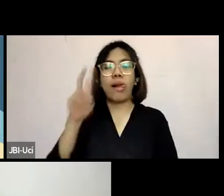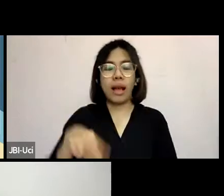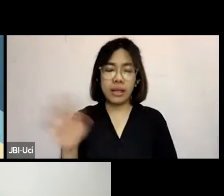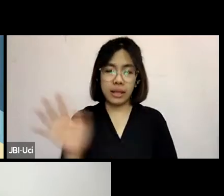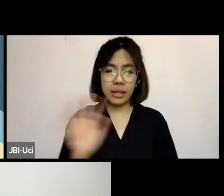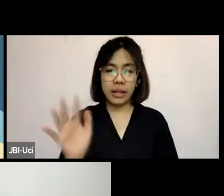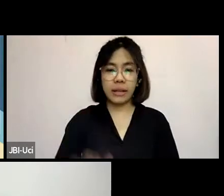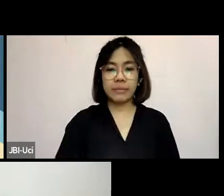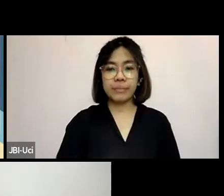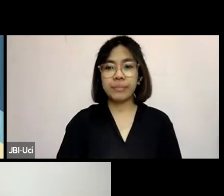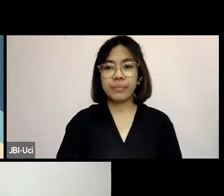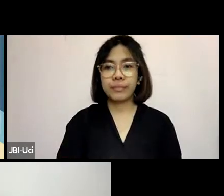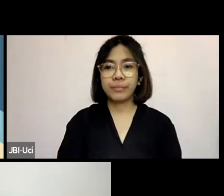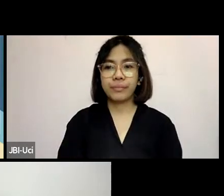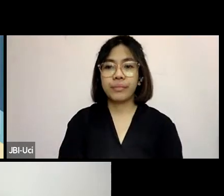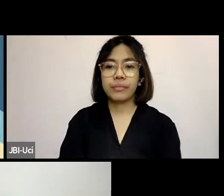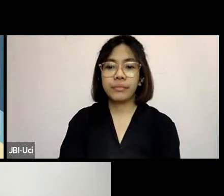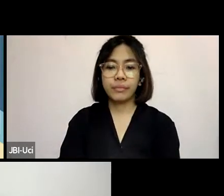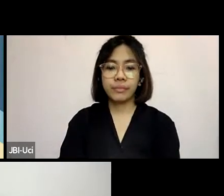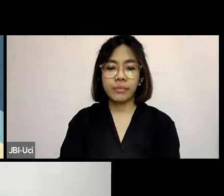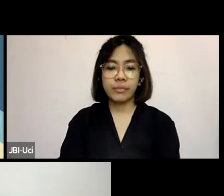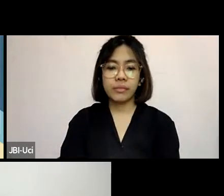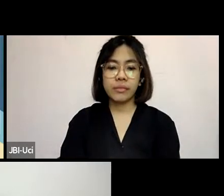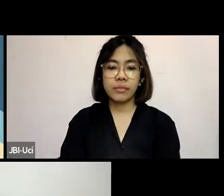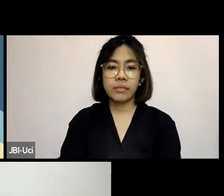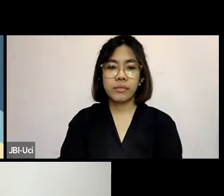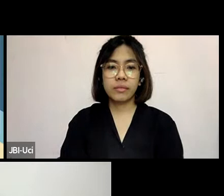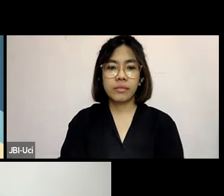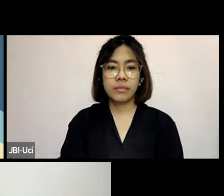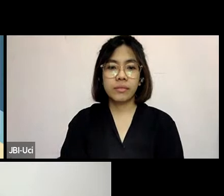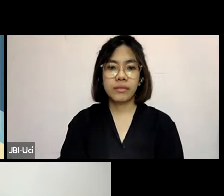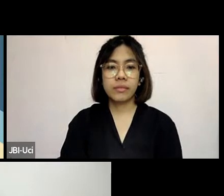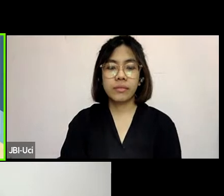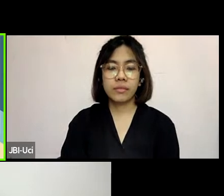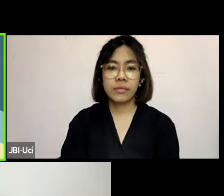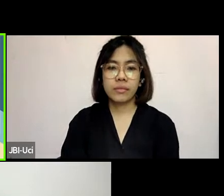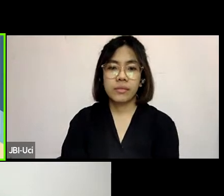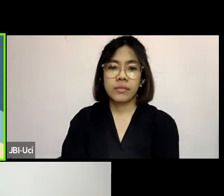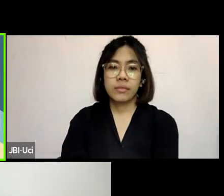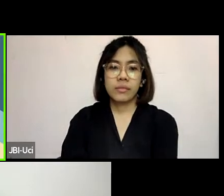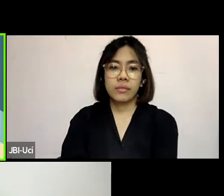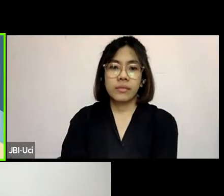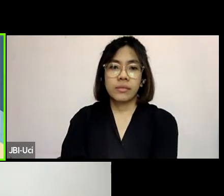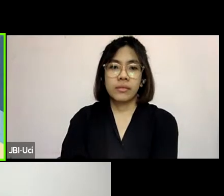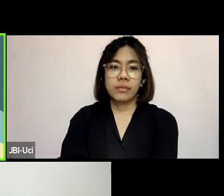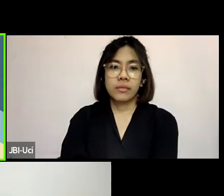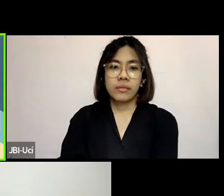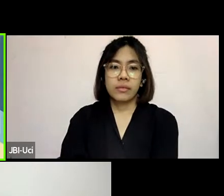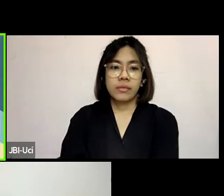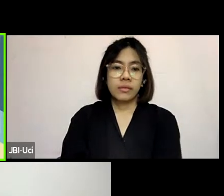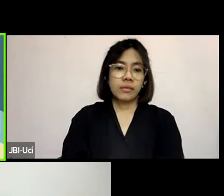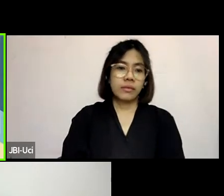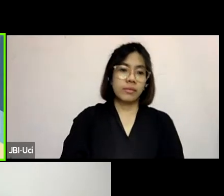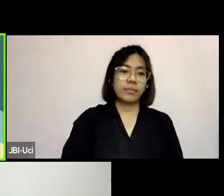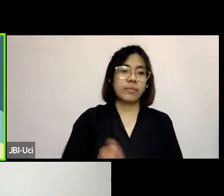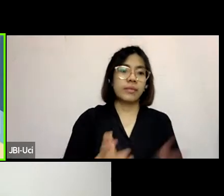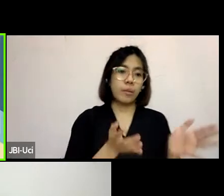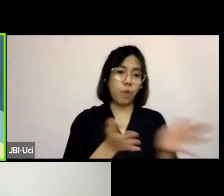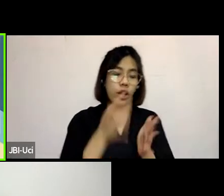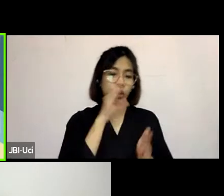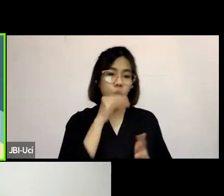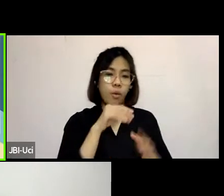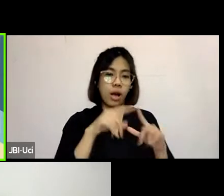hukum itu bangga Ma tambah dari saya baik Makasih Mas away M